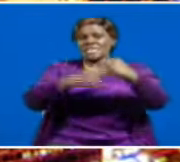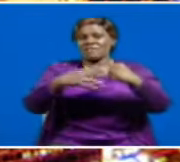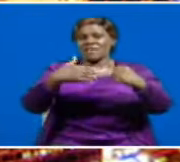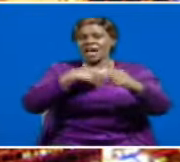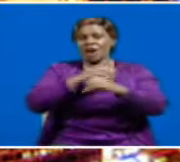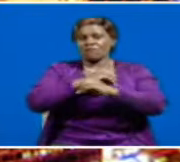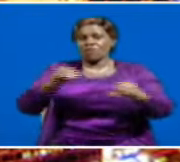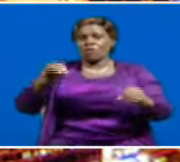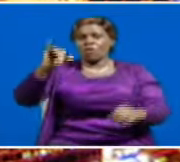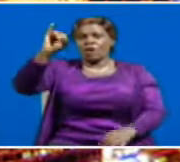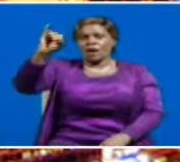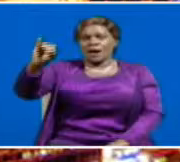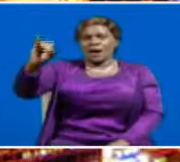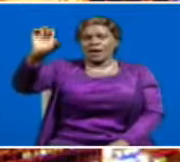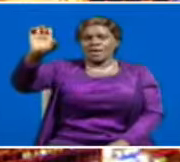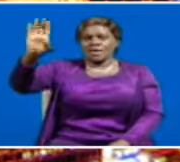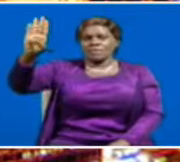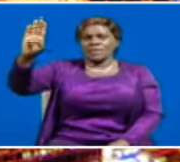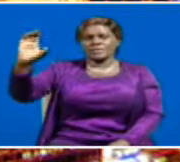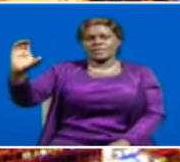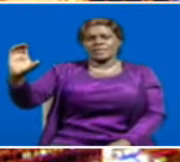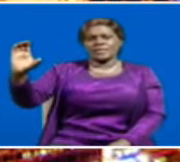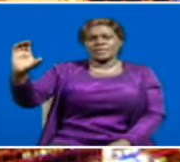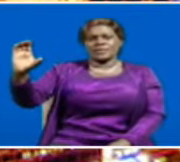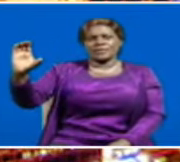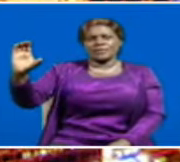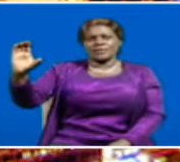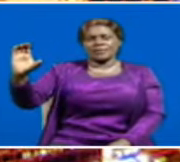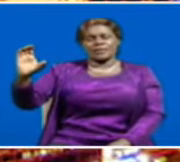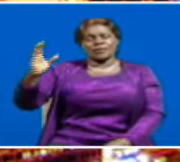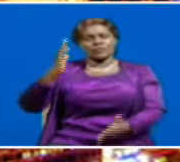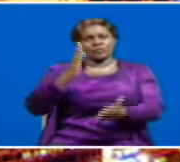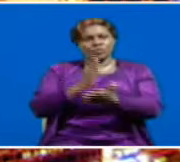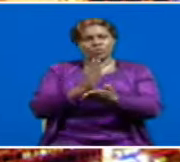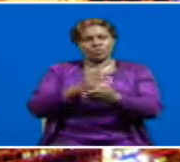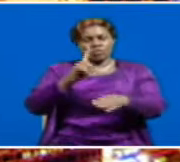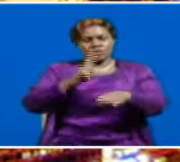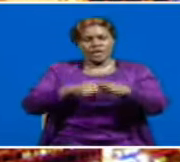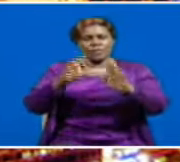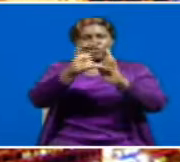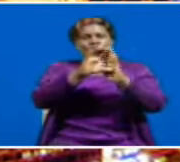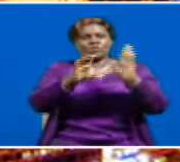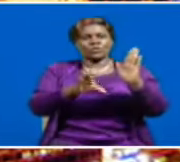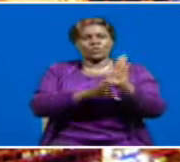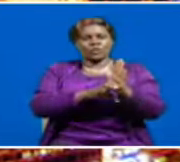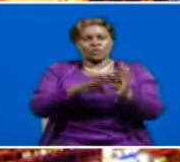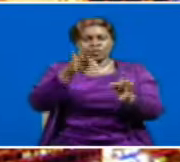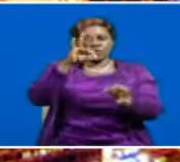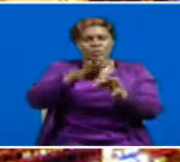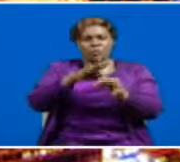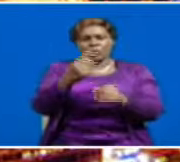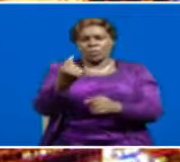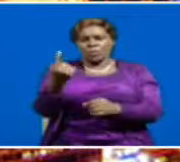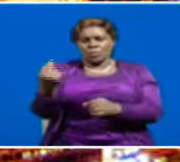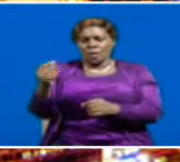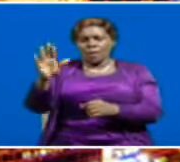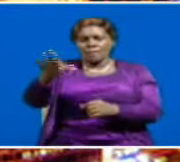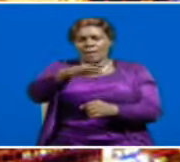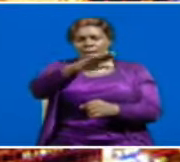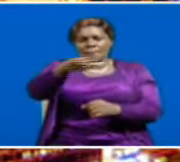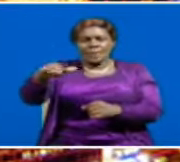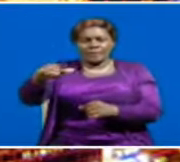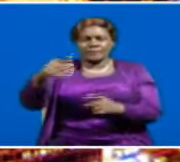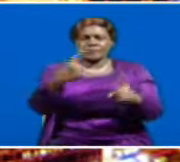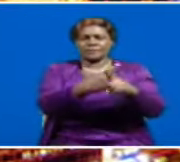katika tume huru ya mipaka na uchaguzi IEBC. Licha ya muda wa kikatiba wa kuendesha chaguzi ndogo katika maeneo bunge na